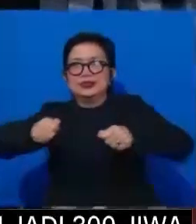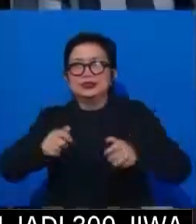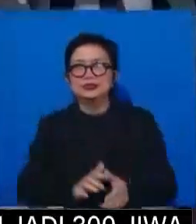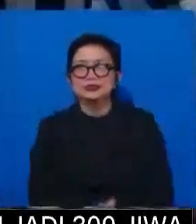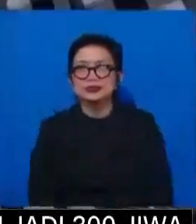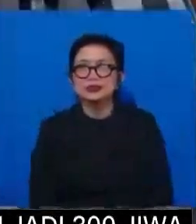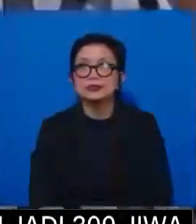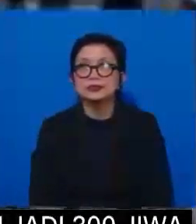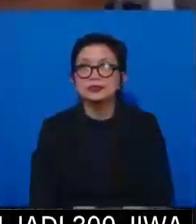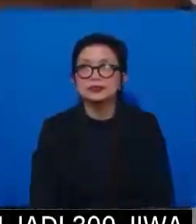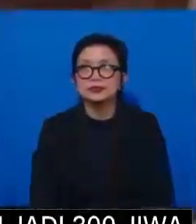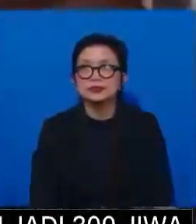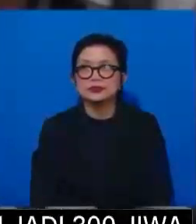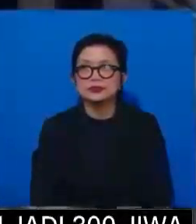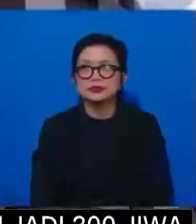51.